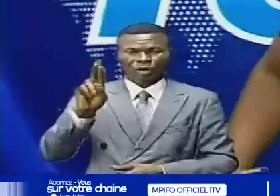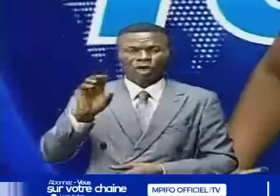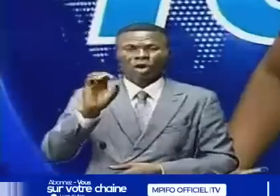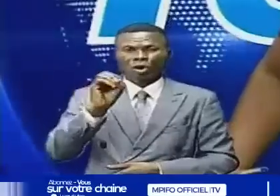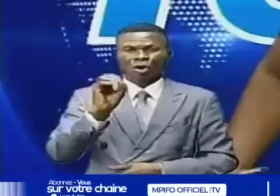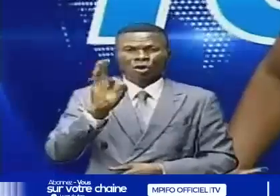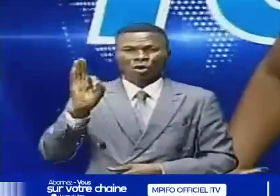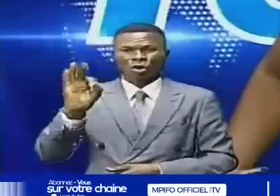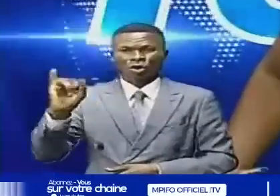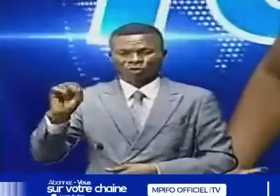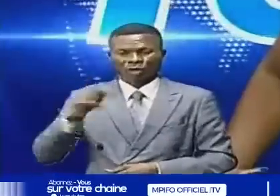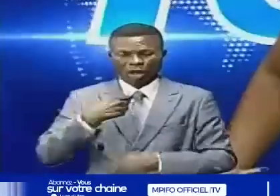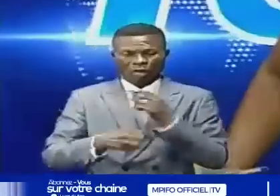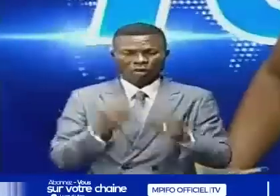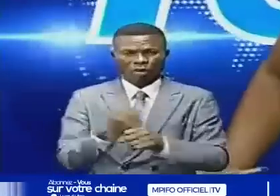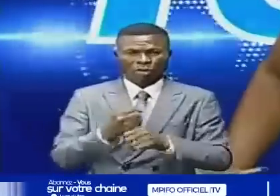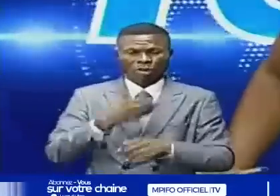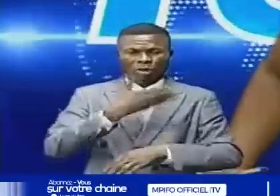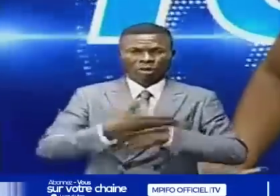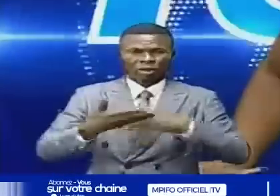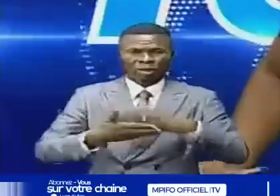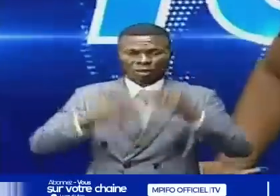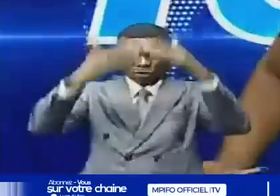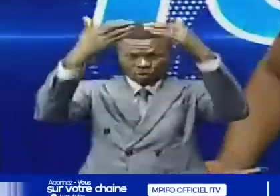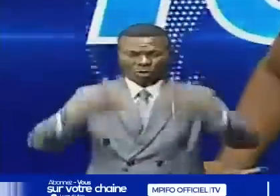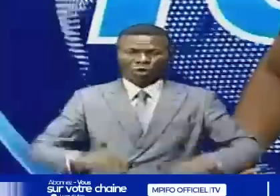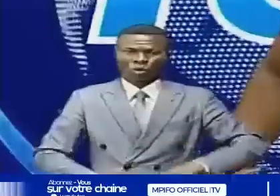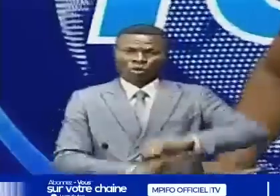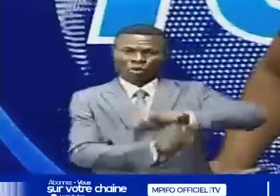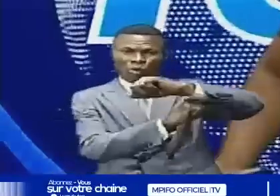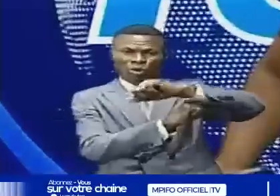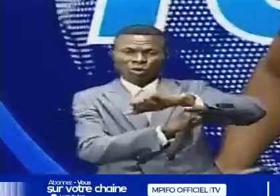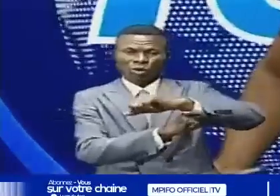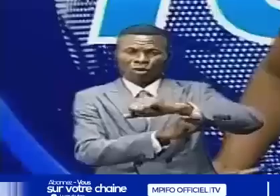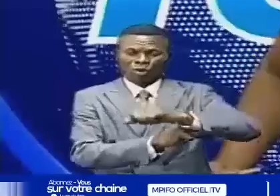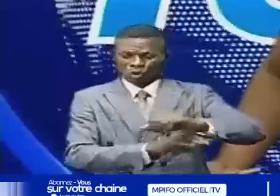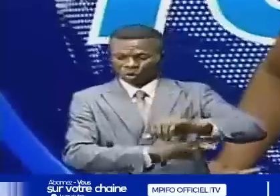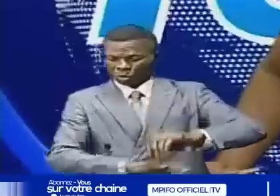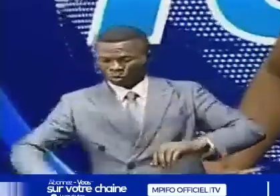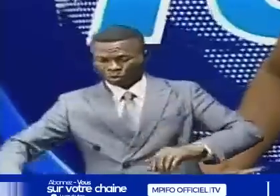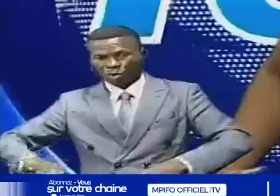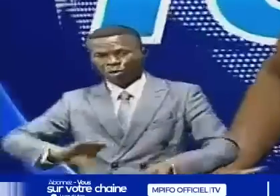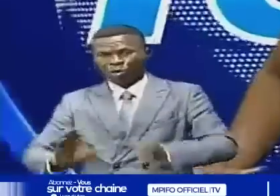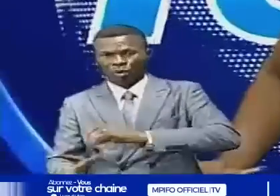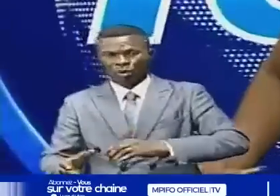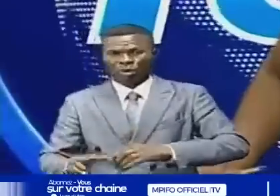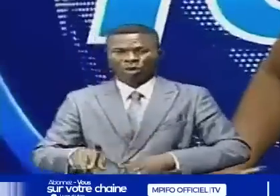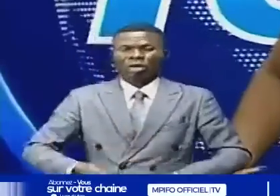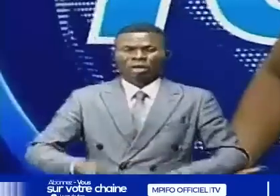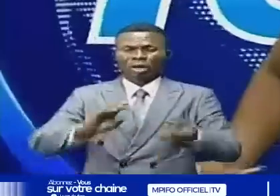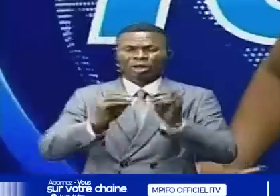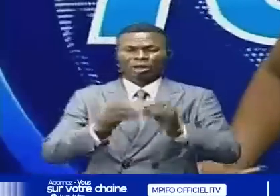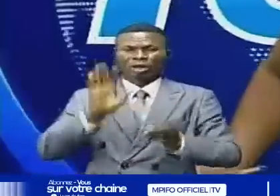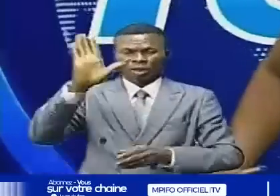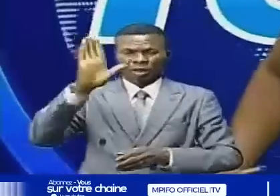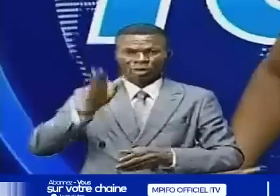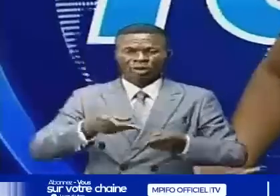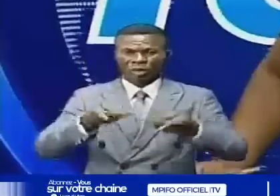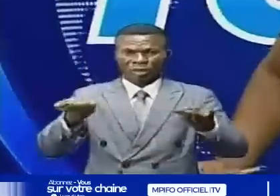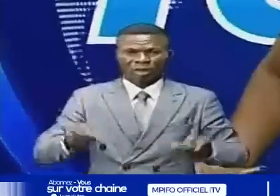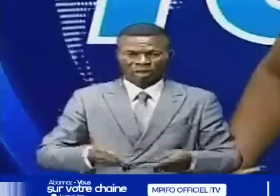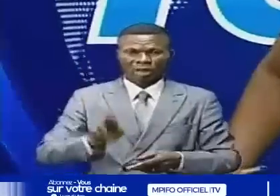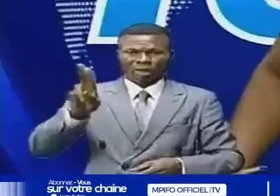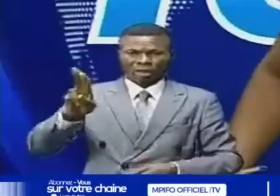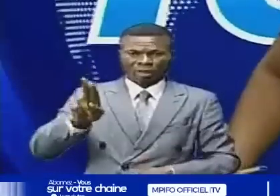démarré les travaux de construction d'un mur de soutènement sur une érosion qui menace la RN5 dans la plaine de la Ruzizi